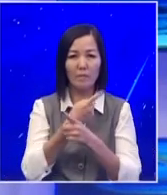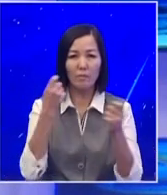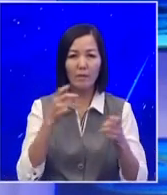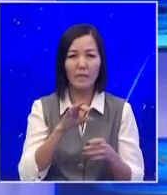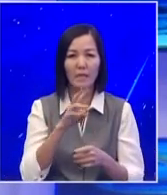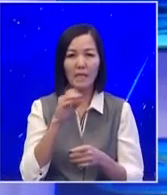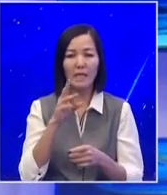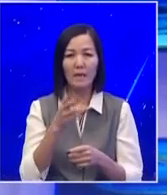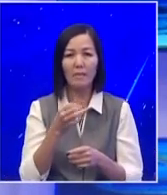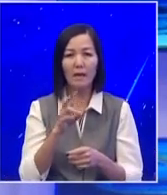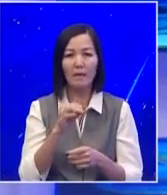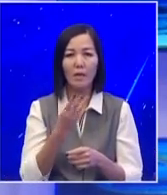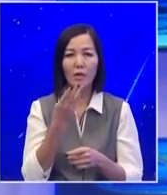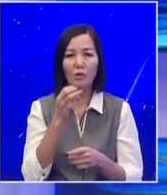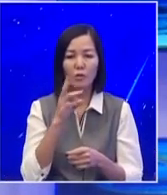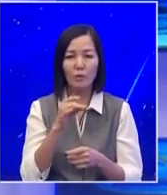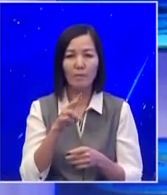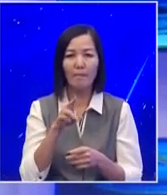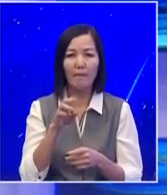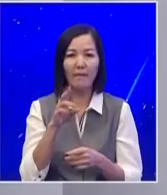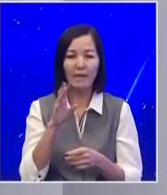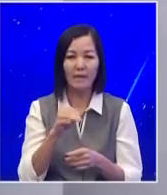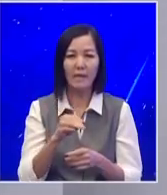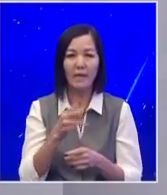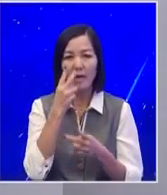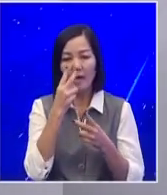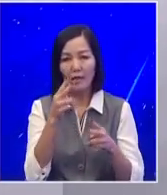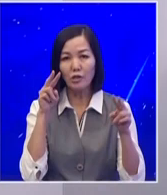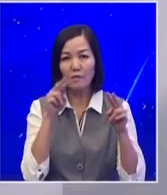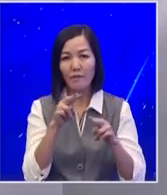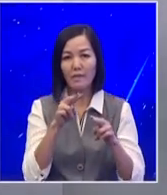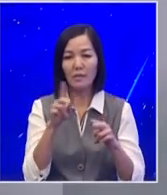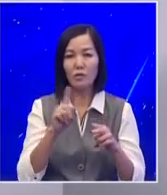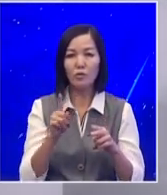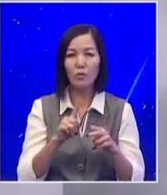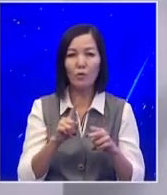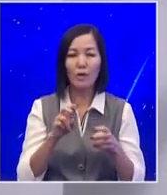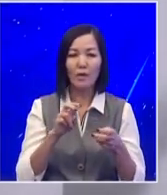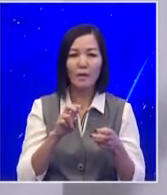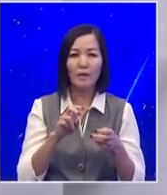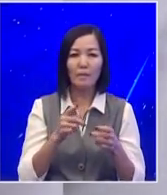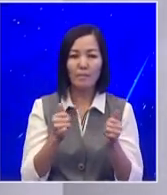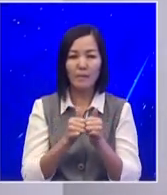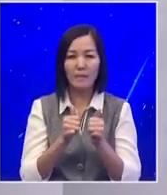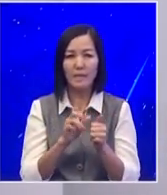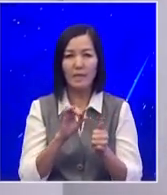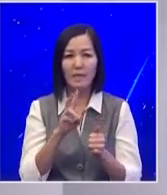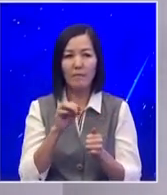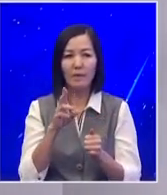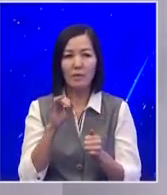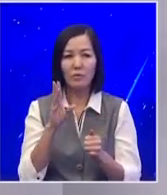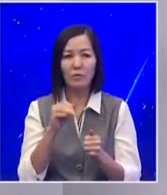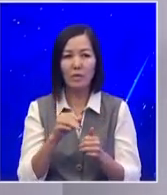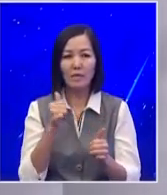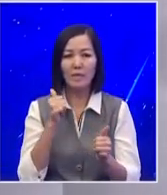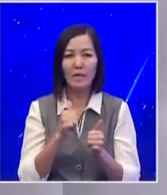в телеграм-канале «Шок типичного Павлодара». Очевидцы отмечают, что инцидент произошел вблизи экибастуза. На